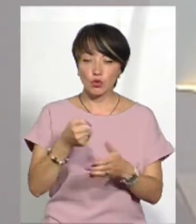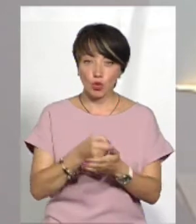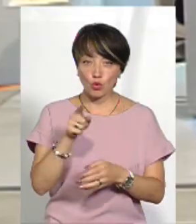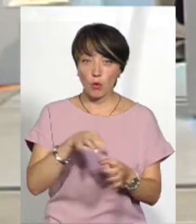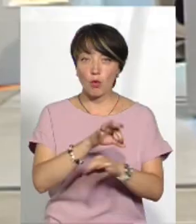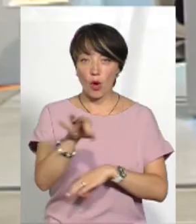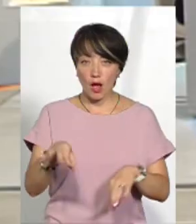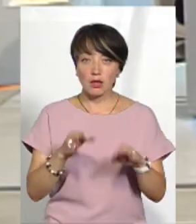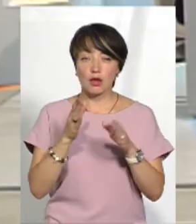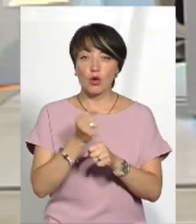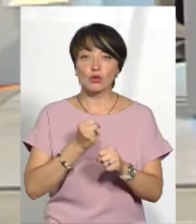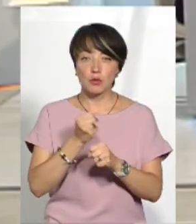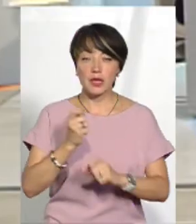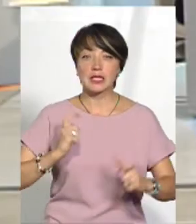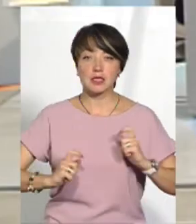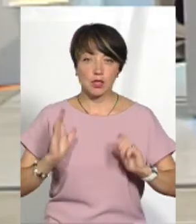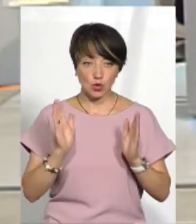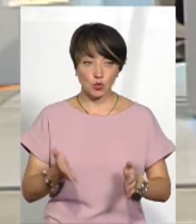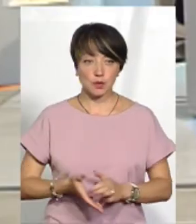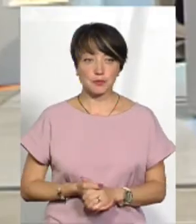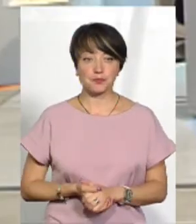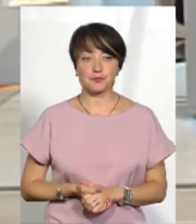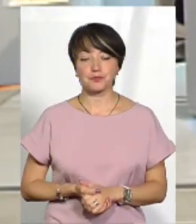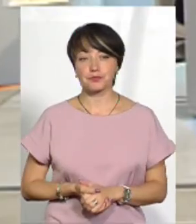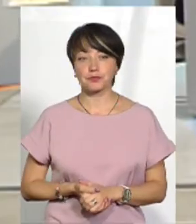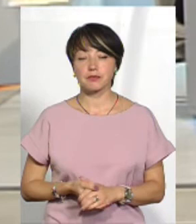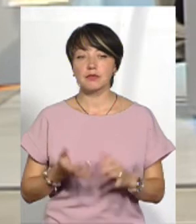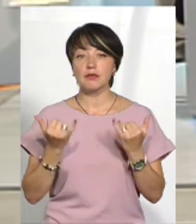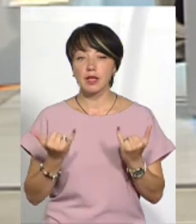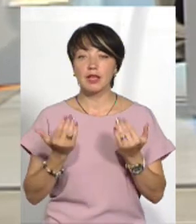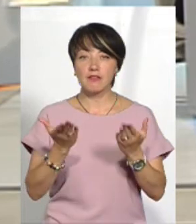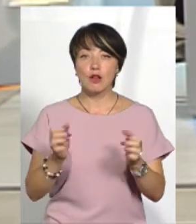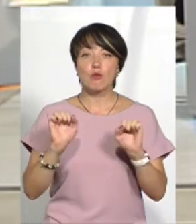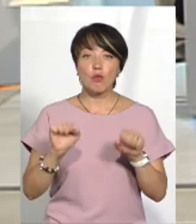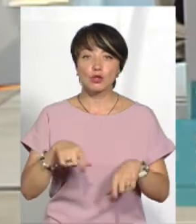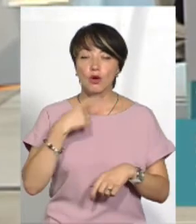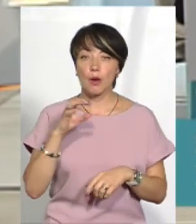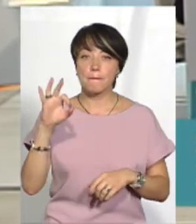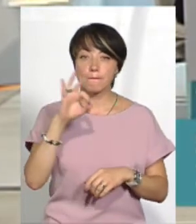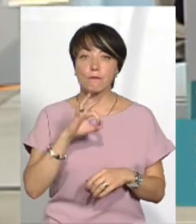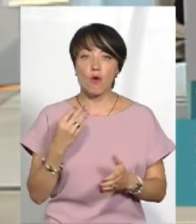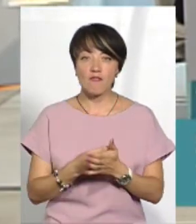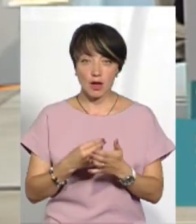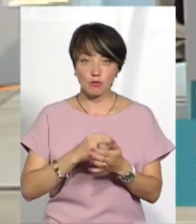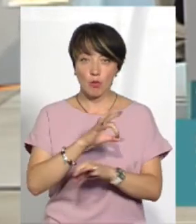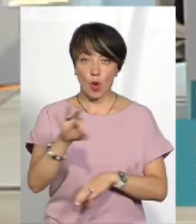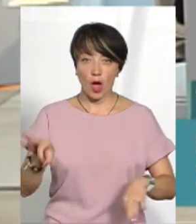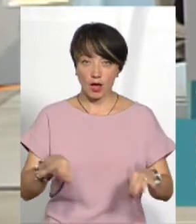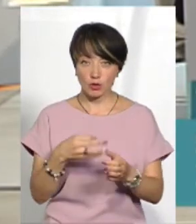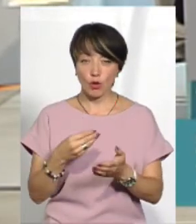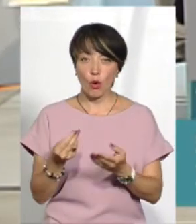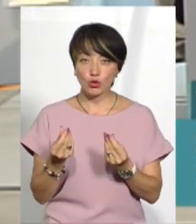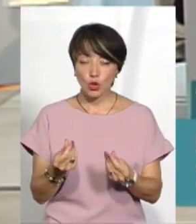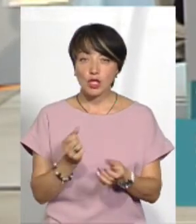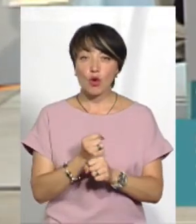проєкту, який розробить інститут. І наразі ви можете говорити тільки про вартість проєктно-кошторисних